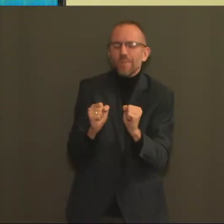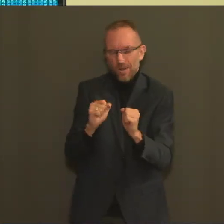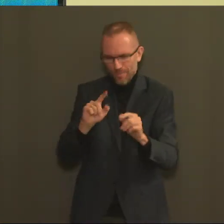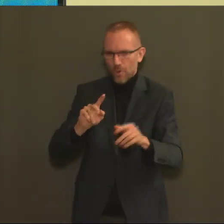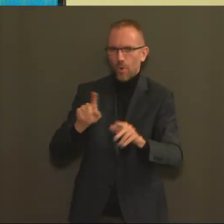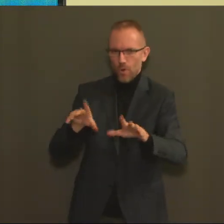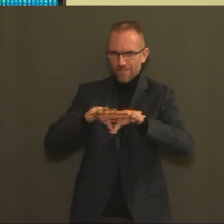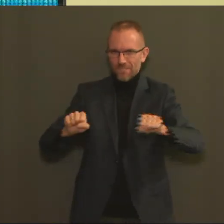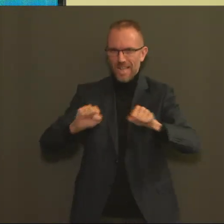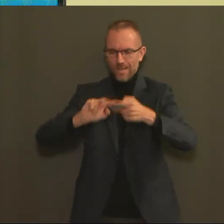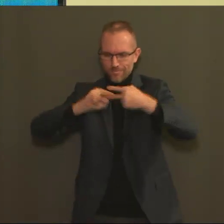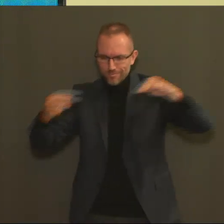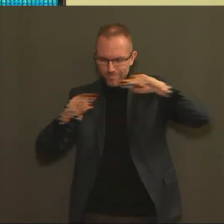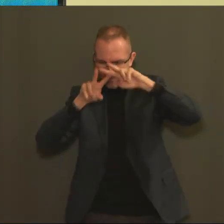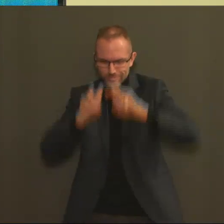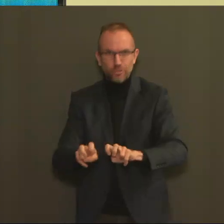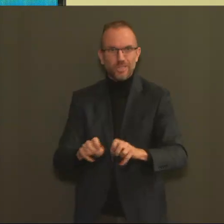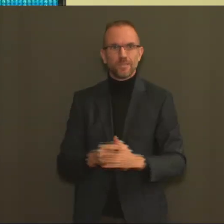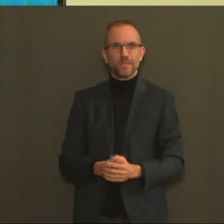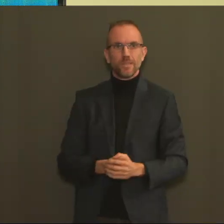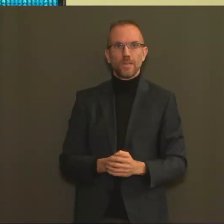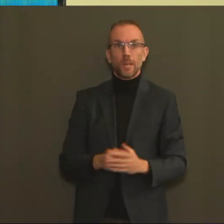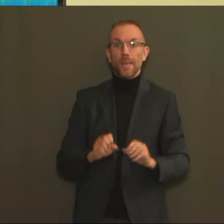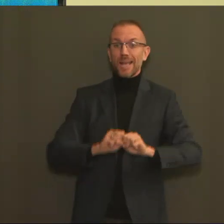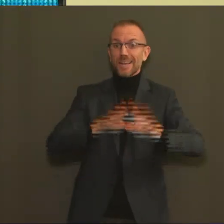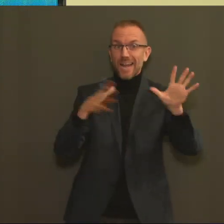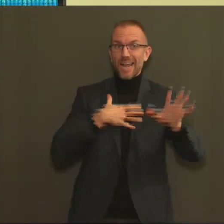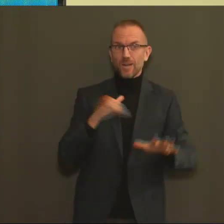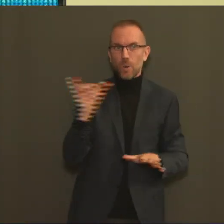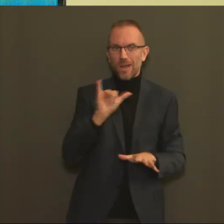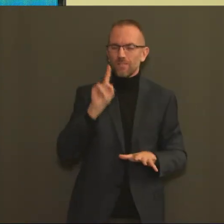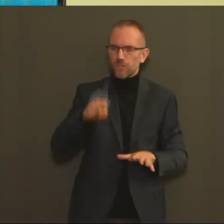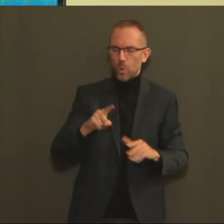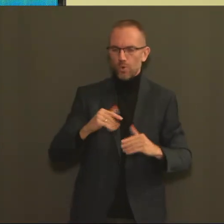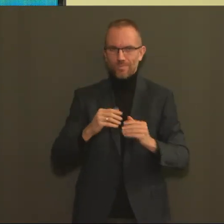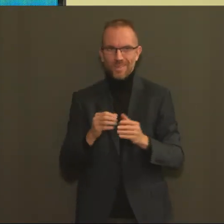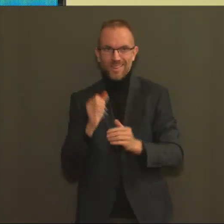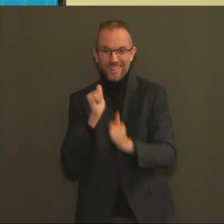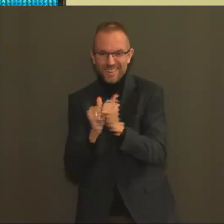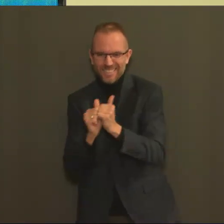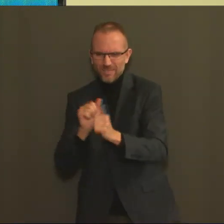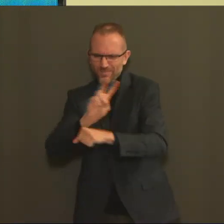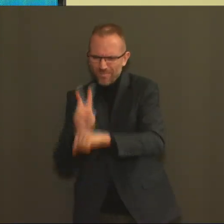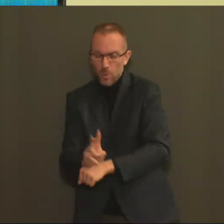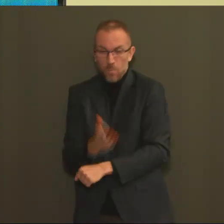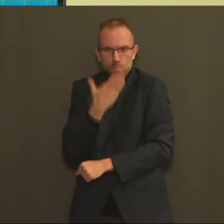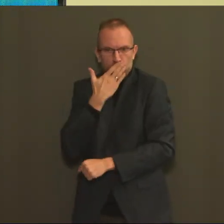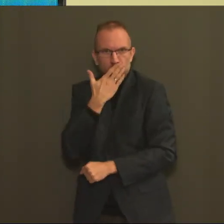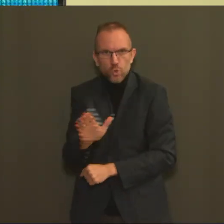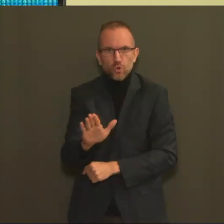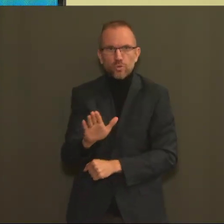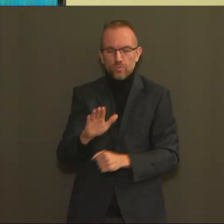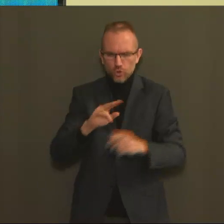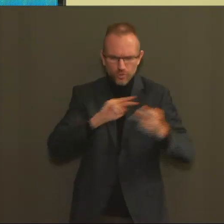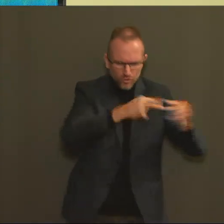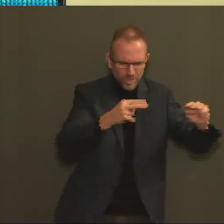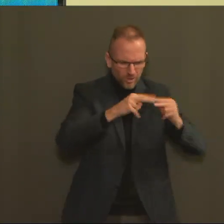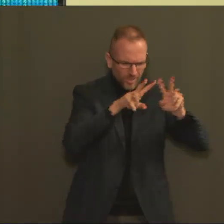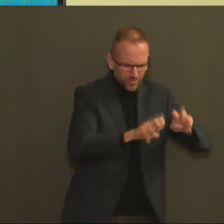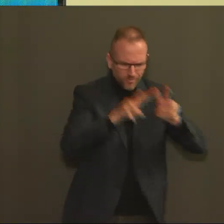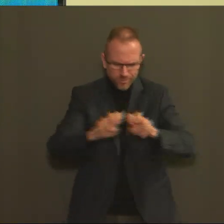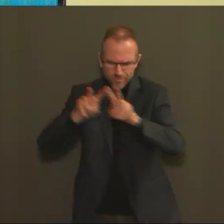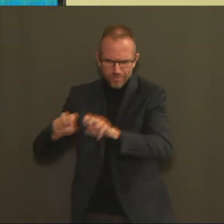op relatief donald j rtd sousse be systeempje bij het rabia plus erg die hier dan een keer aan is had die